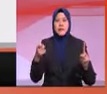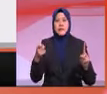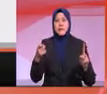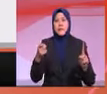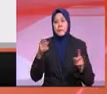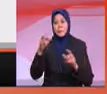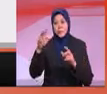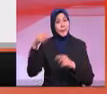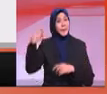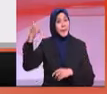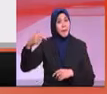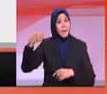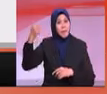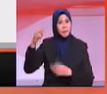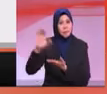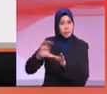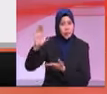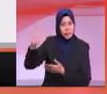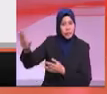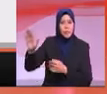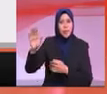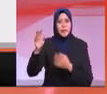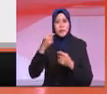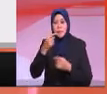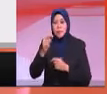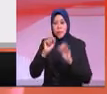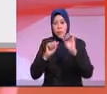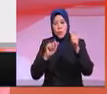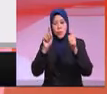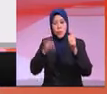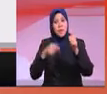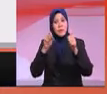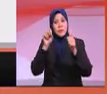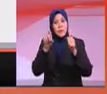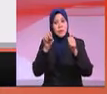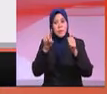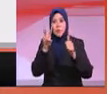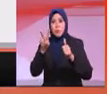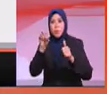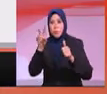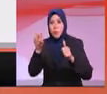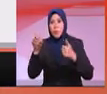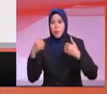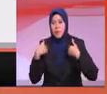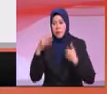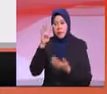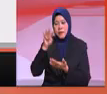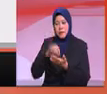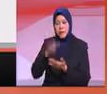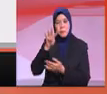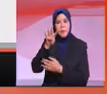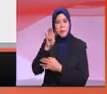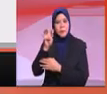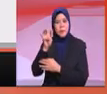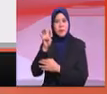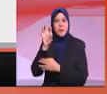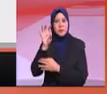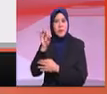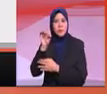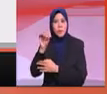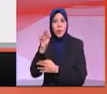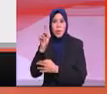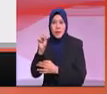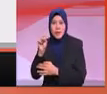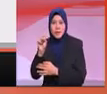College London. Dia menjangkakan pada 10 November 2020 kita ada 4,480 kes kalau tak silap